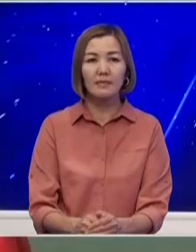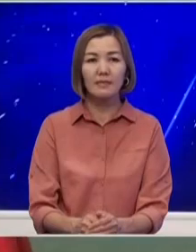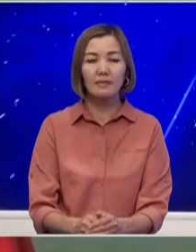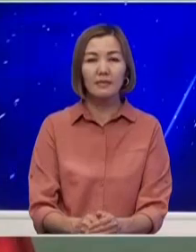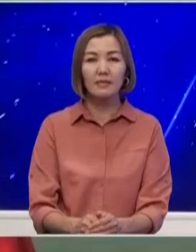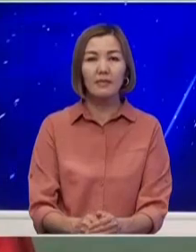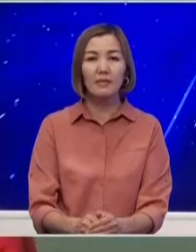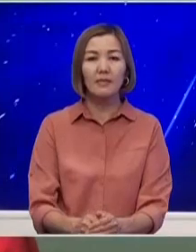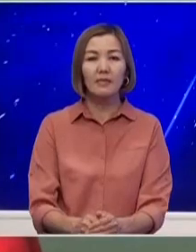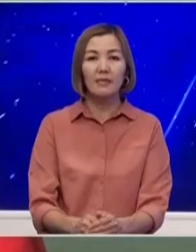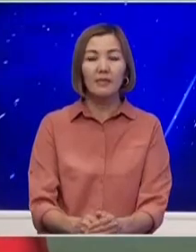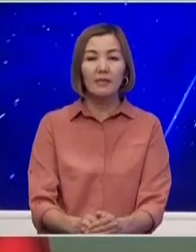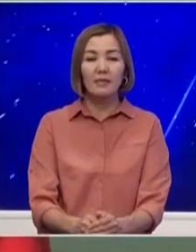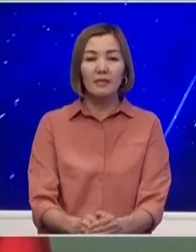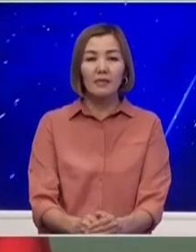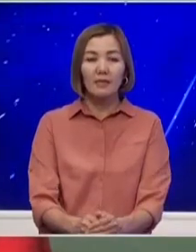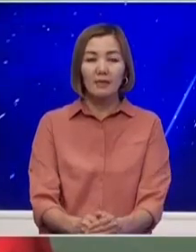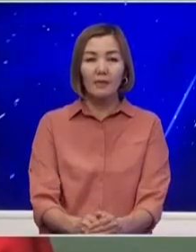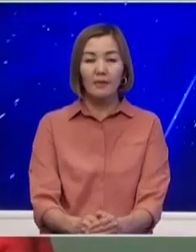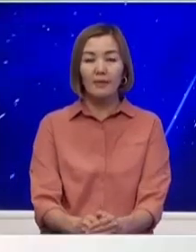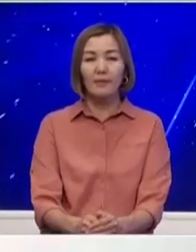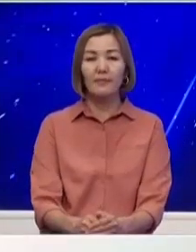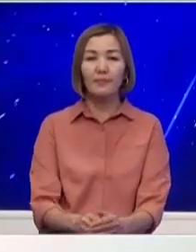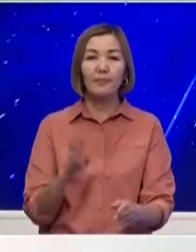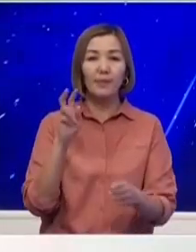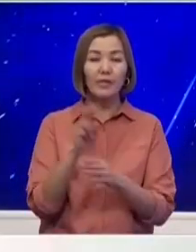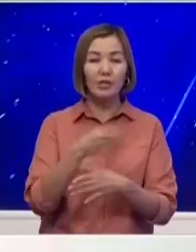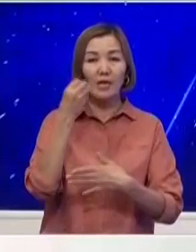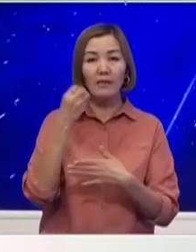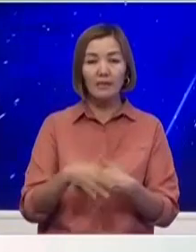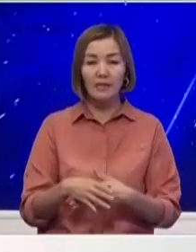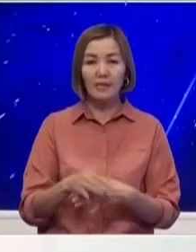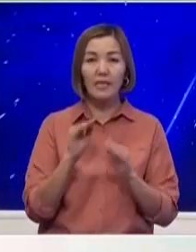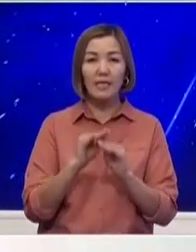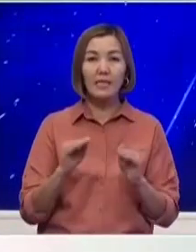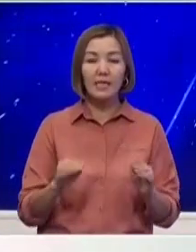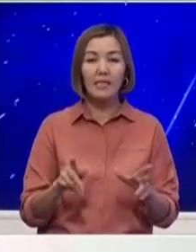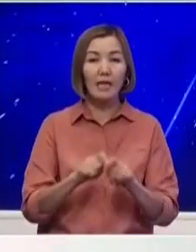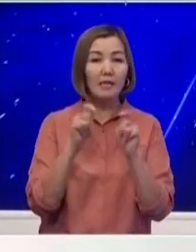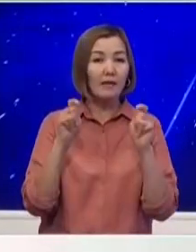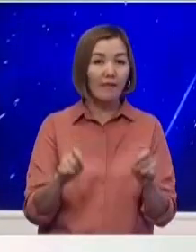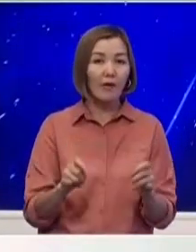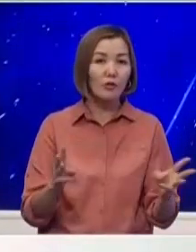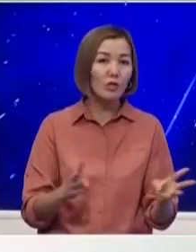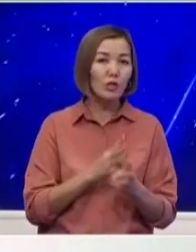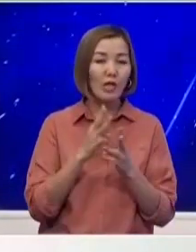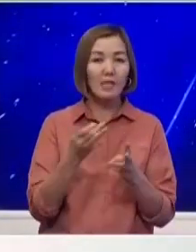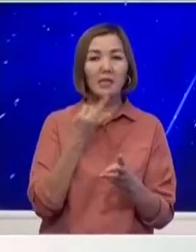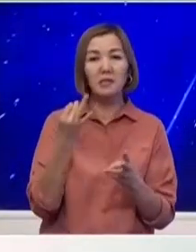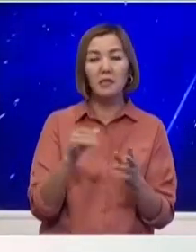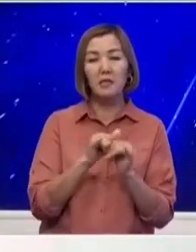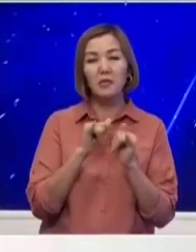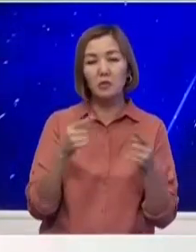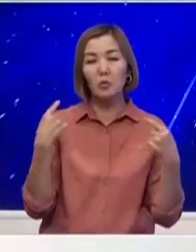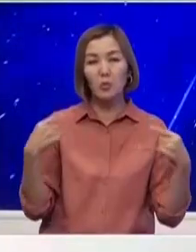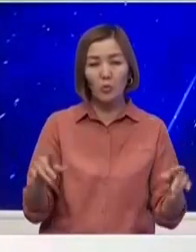Балар ашлада имбрчиден. Посещая этот центр, дети раскрываются с положительной стороны. Находят друзей и общаются